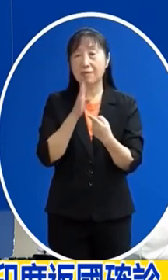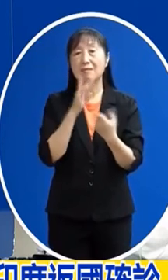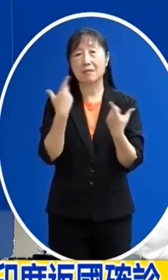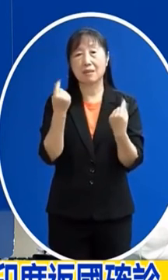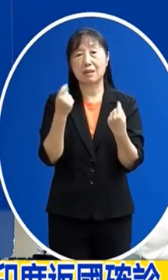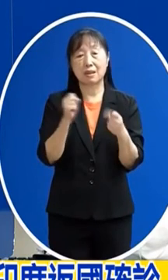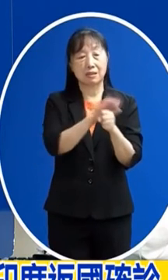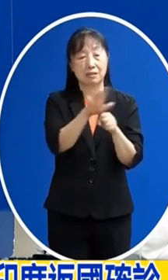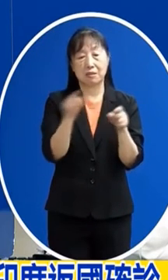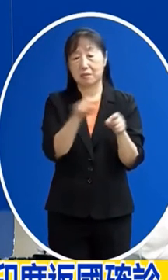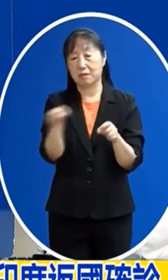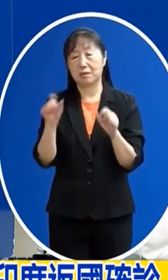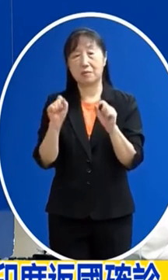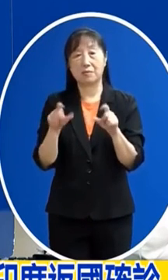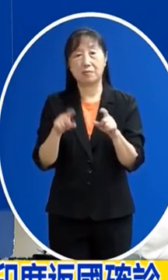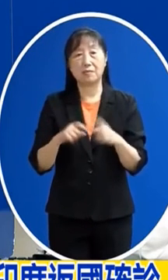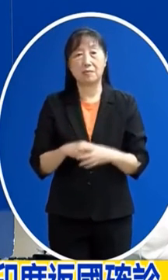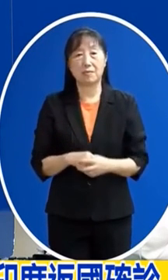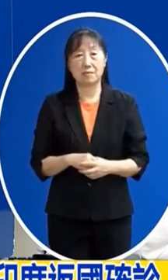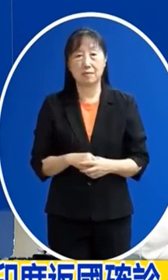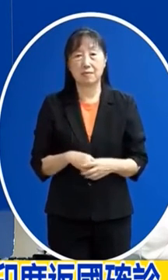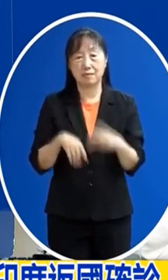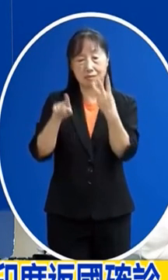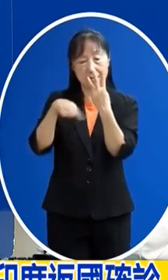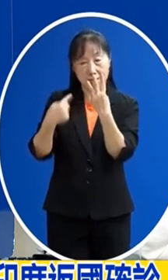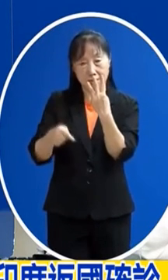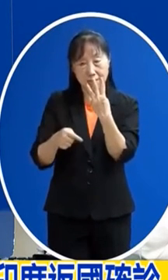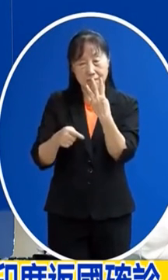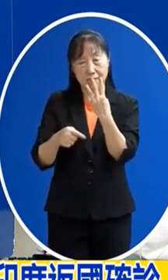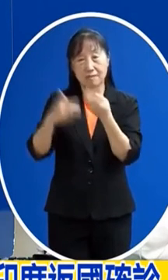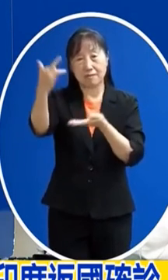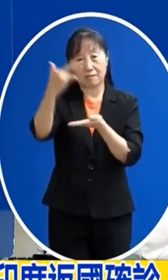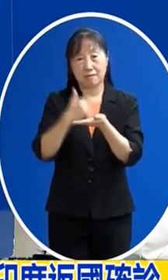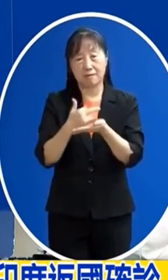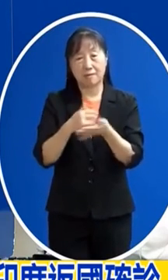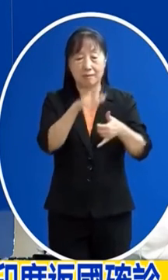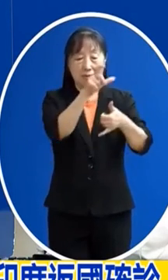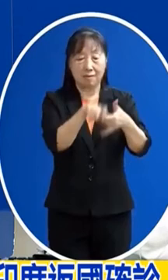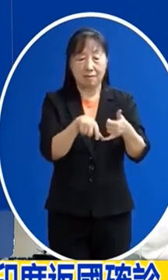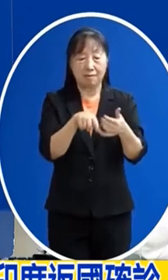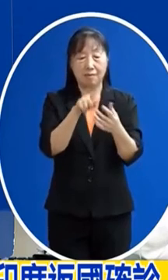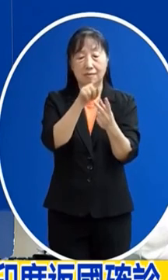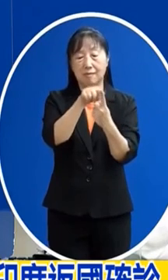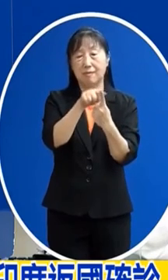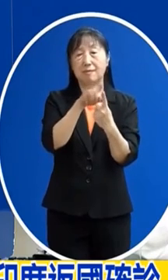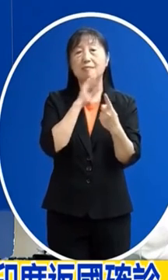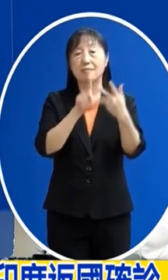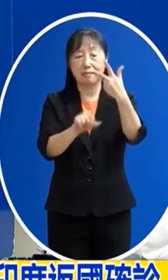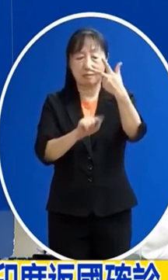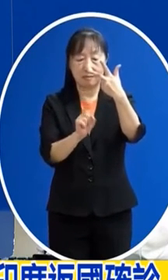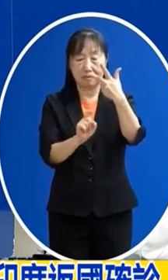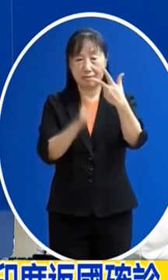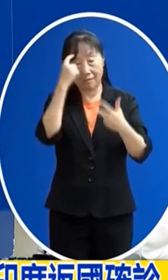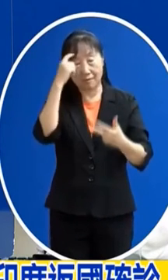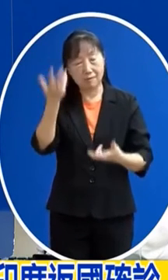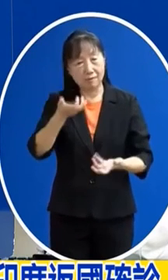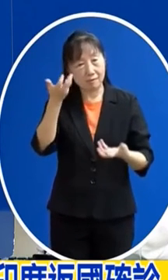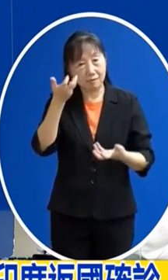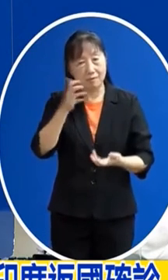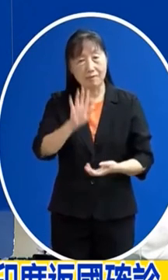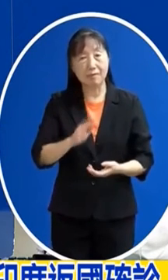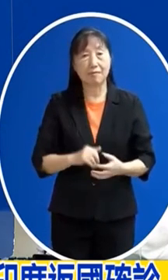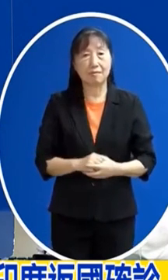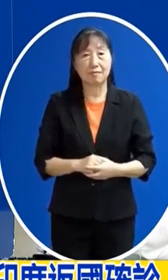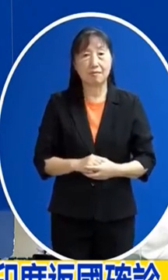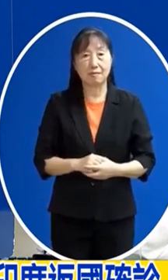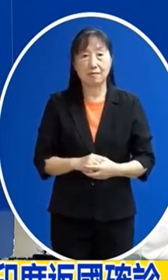染到不同的病毒株。3位的这个同行者包括个案在内，在7月10号都有发烧等等的这些症